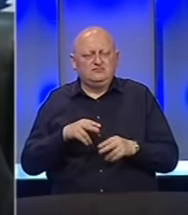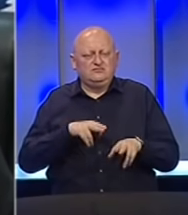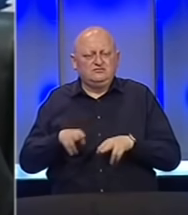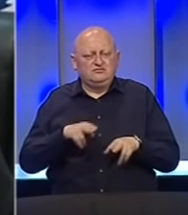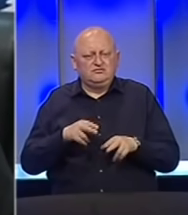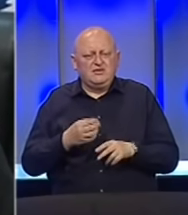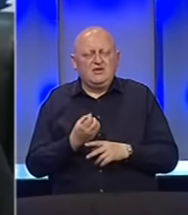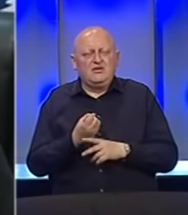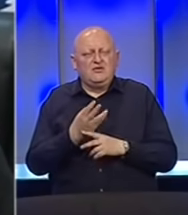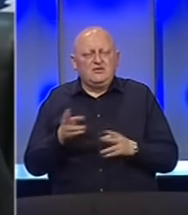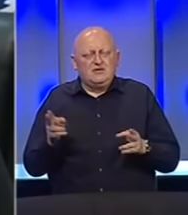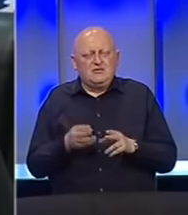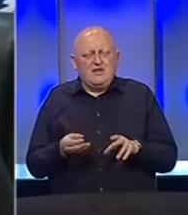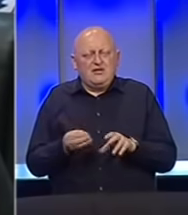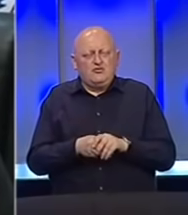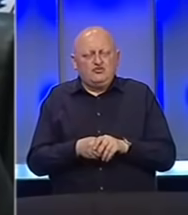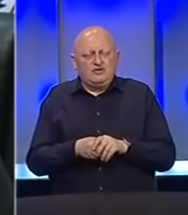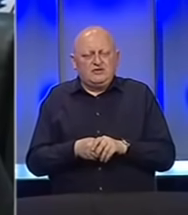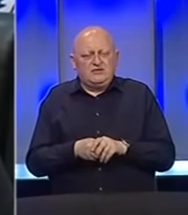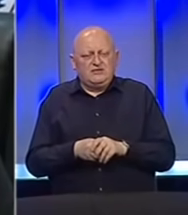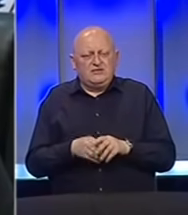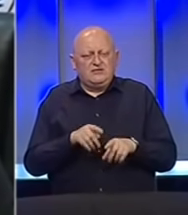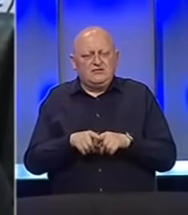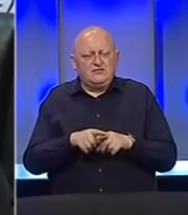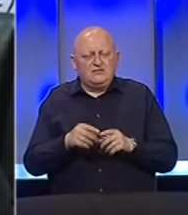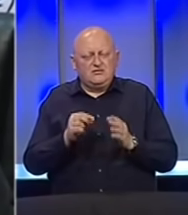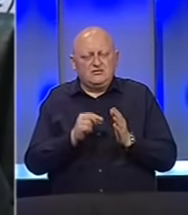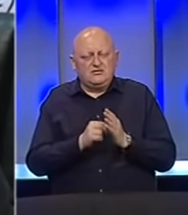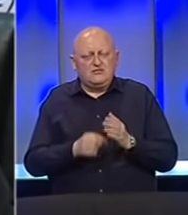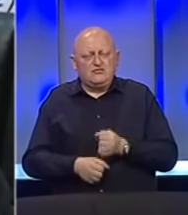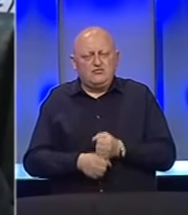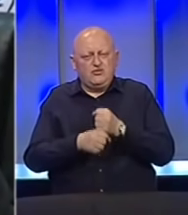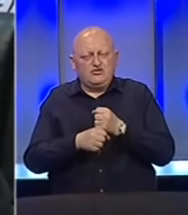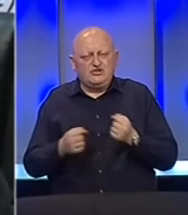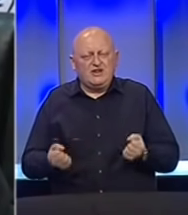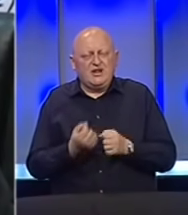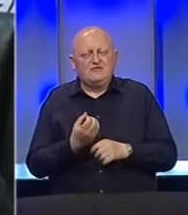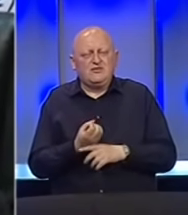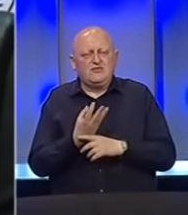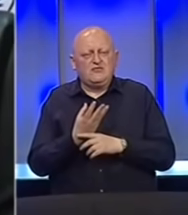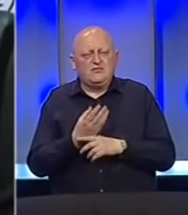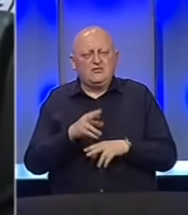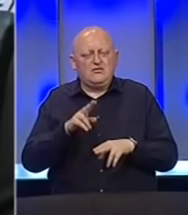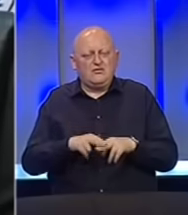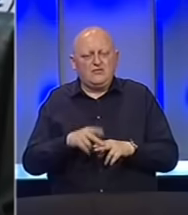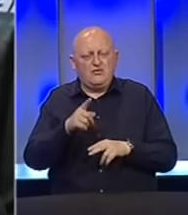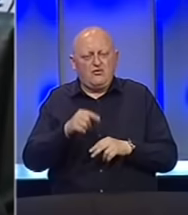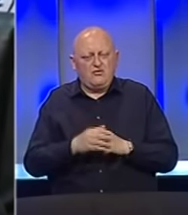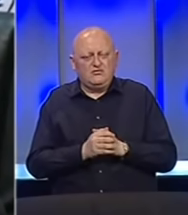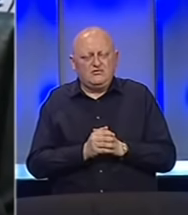Ministarstvu privrede smanjen budžet, također na stavci podrška razvoju privrede, a da je ostala ova